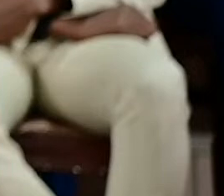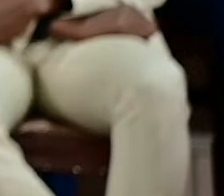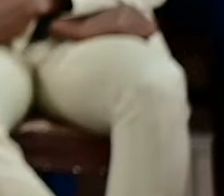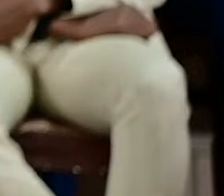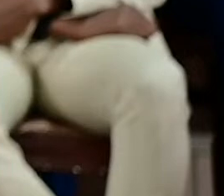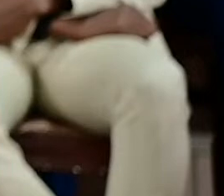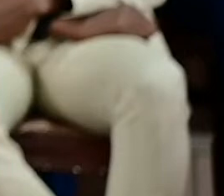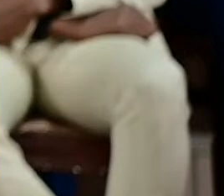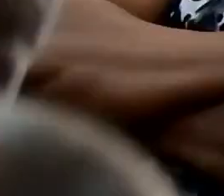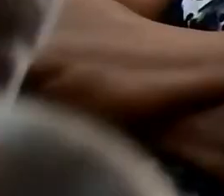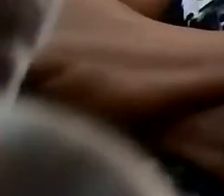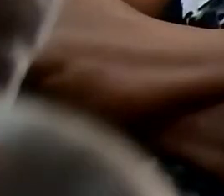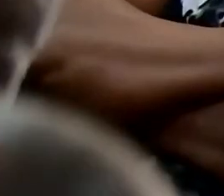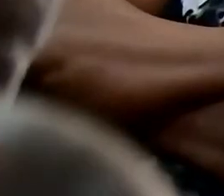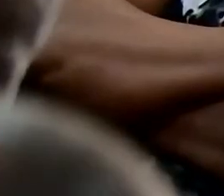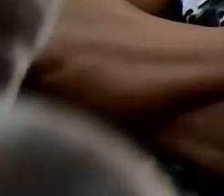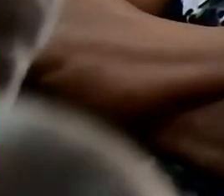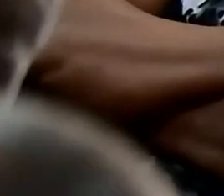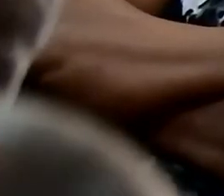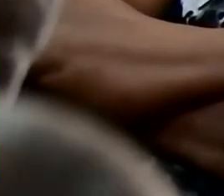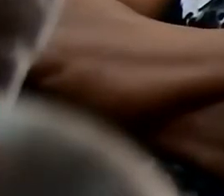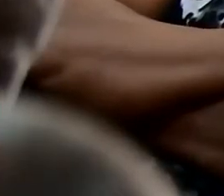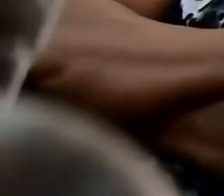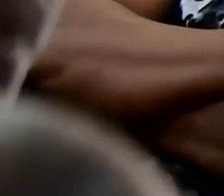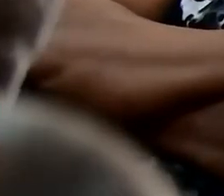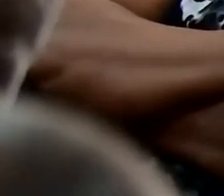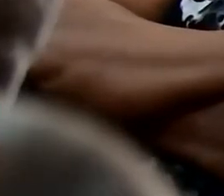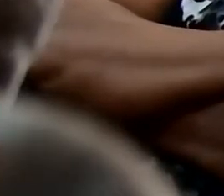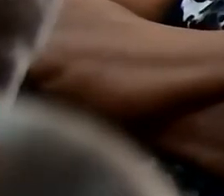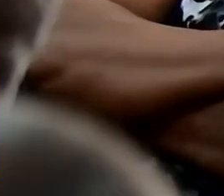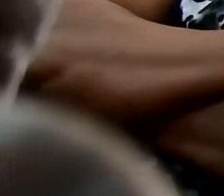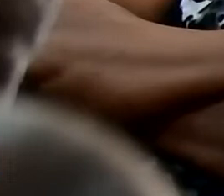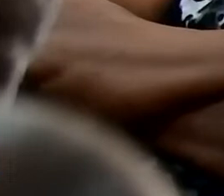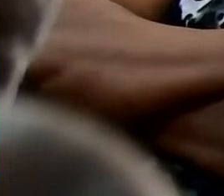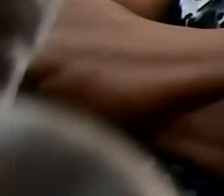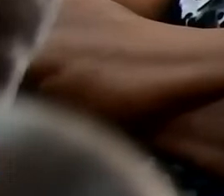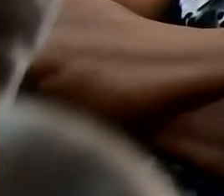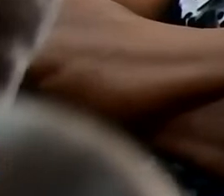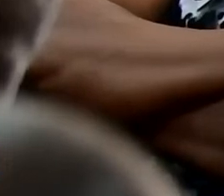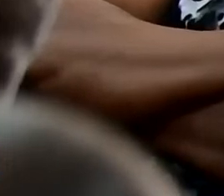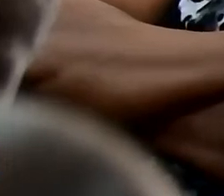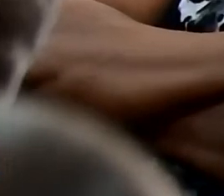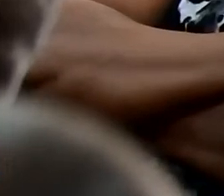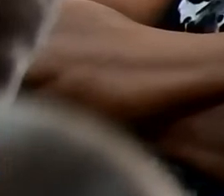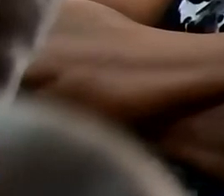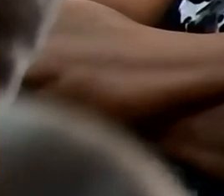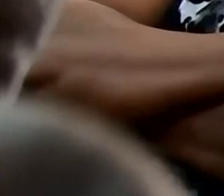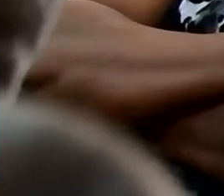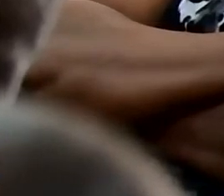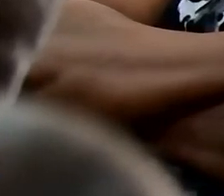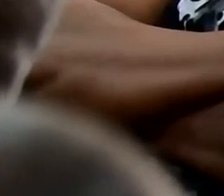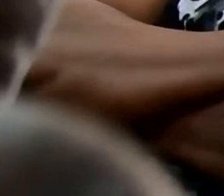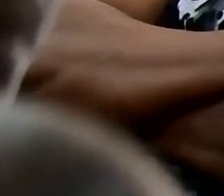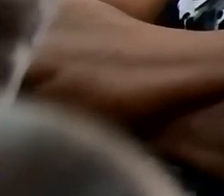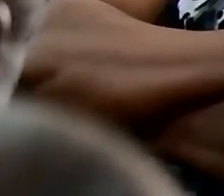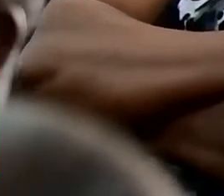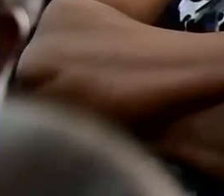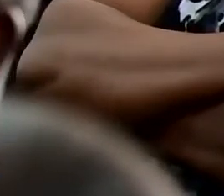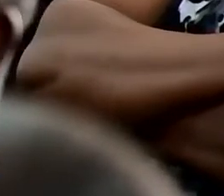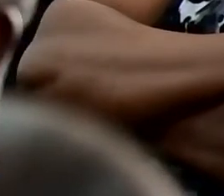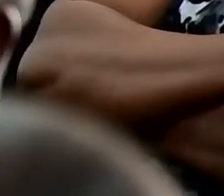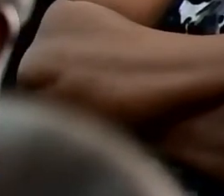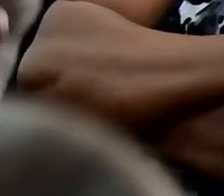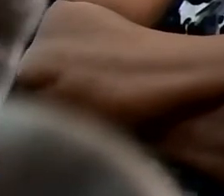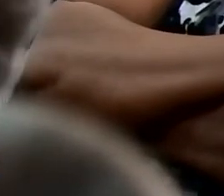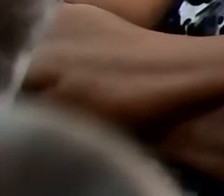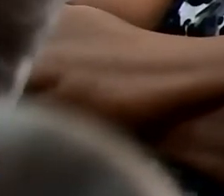anazungumza kuhusu Timotheo, anasema ya kwamba sina mwingine ambaye ninaweza kumuachilia,